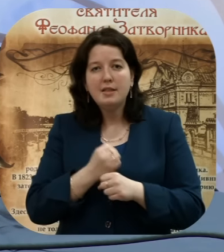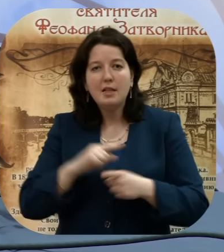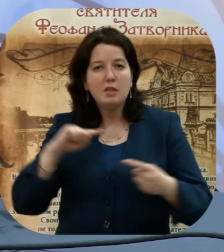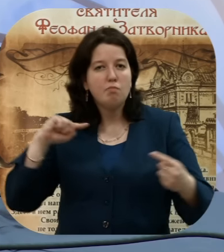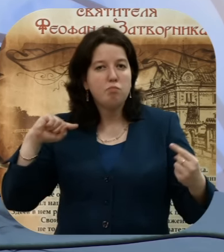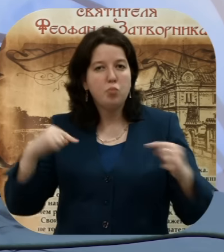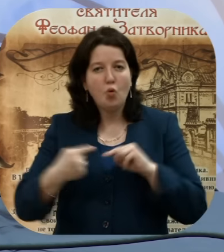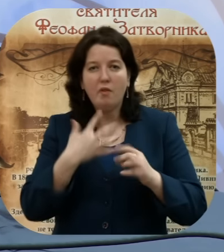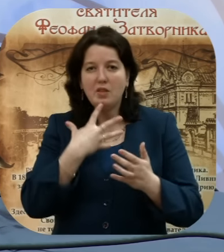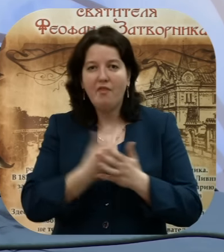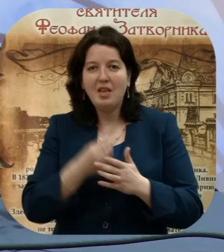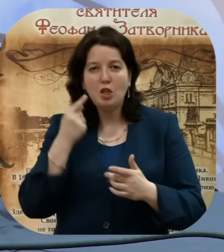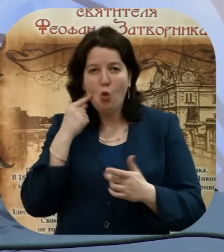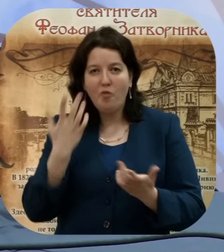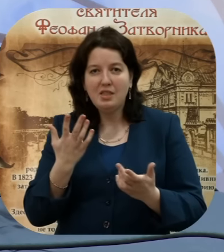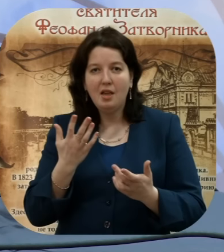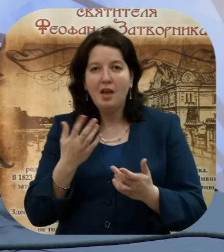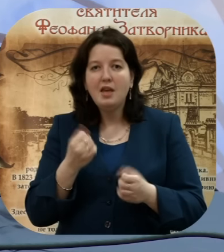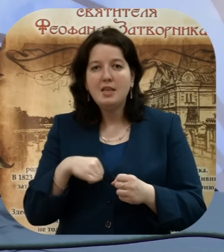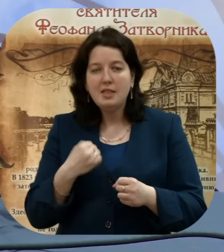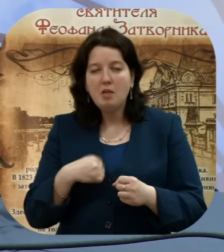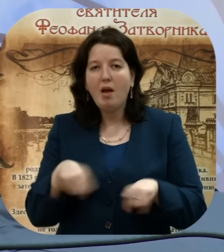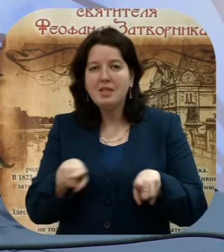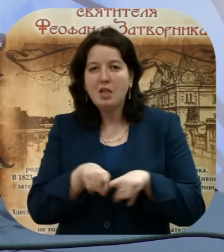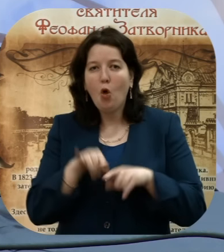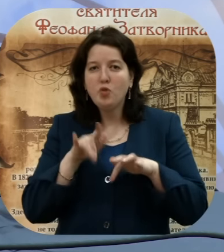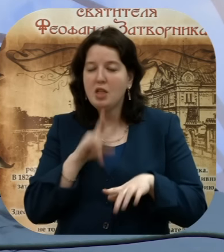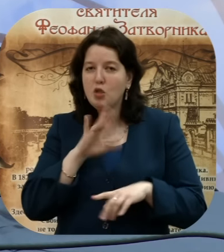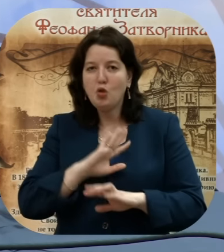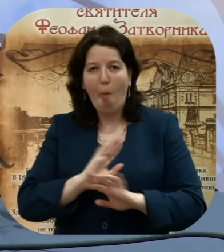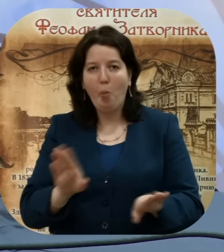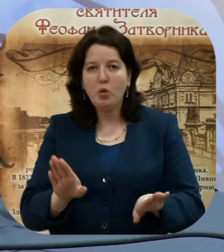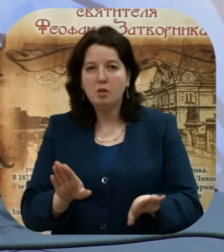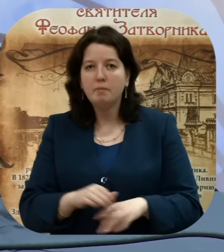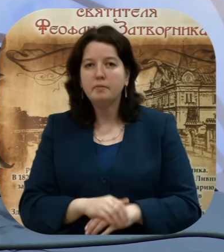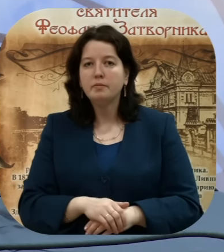этой деятельностью. Вот так, я думаю.